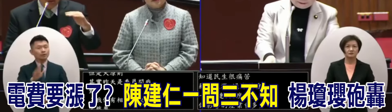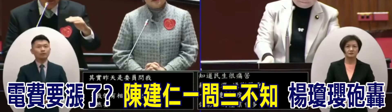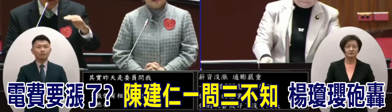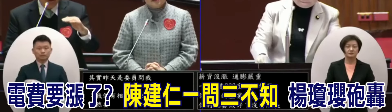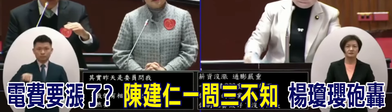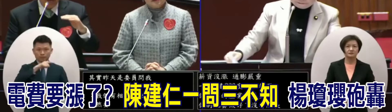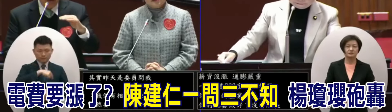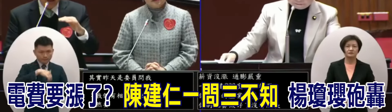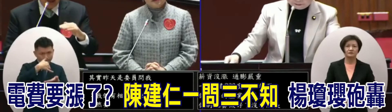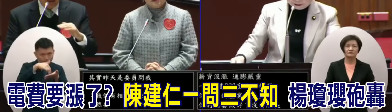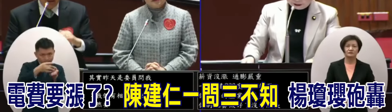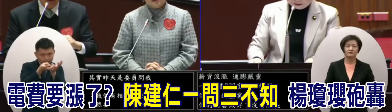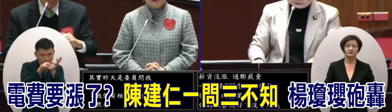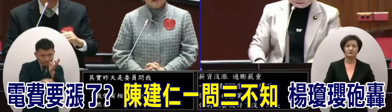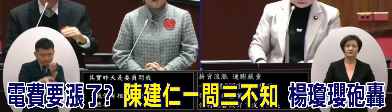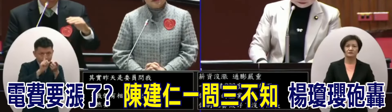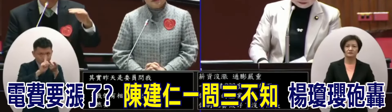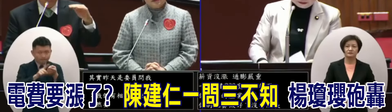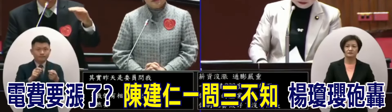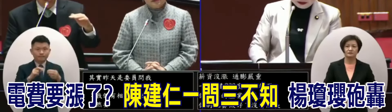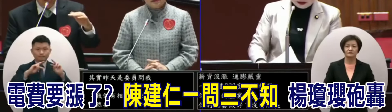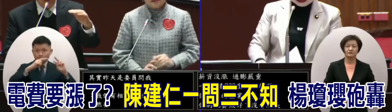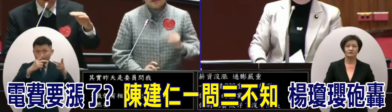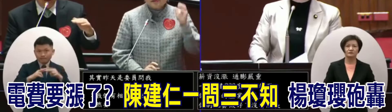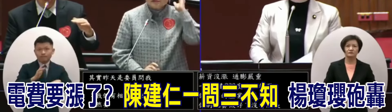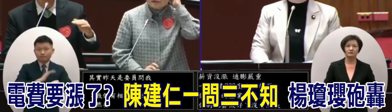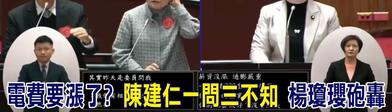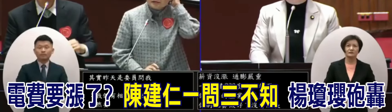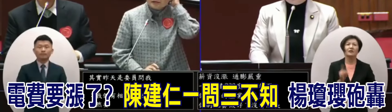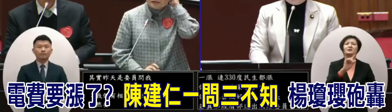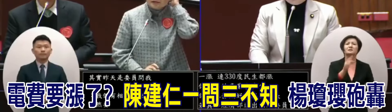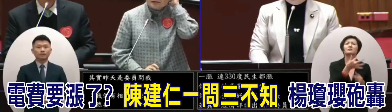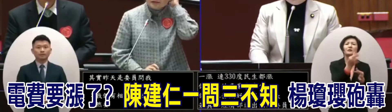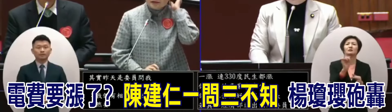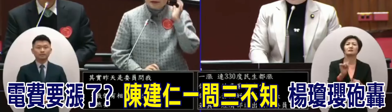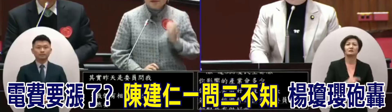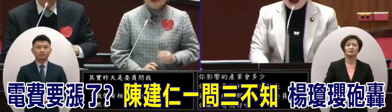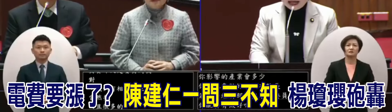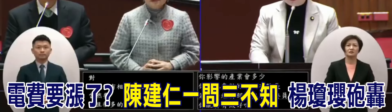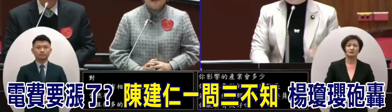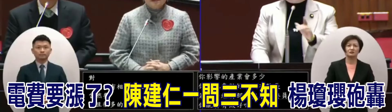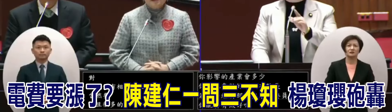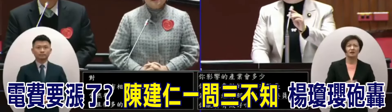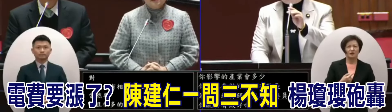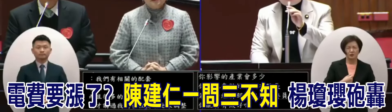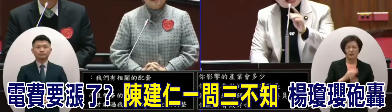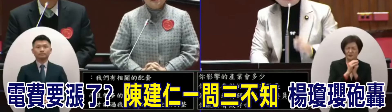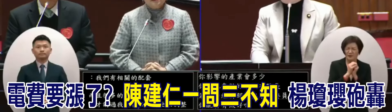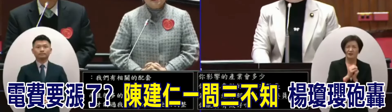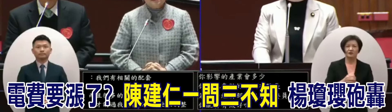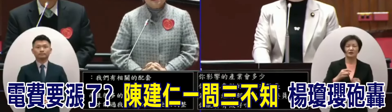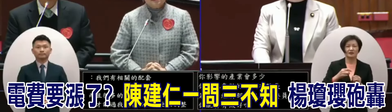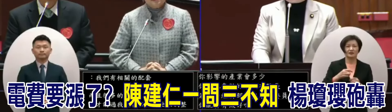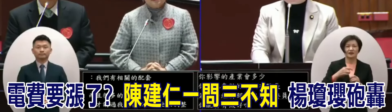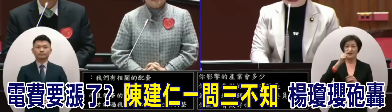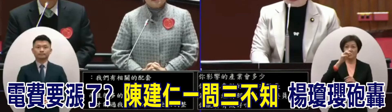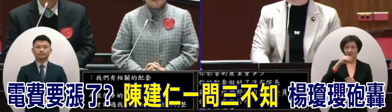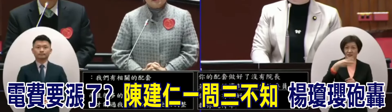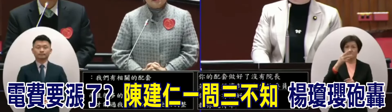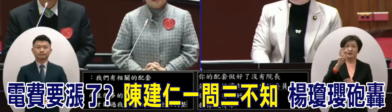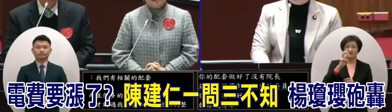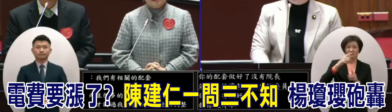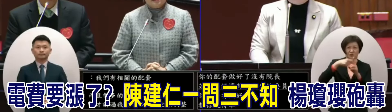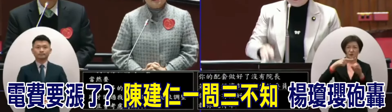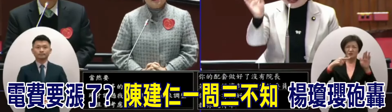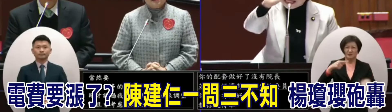很精准的来调整，而且会考虑到。 那么精准？我拜托你，330度以下，我给你求